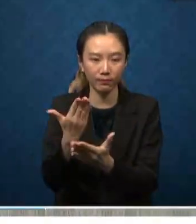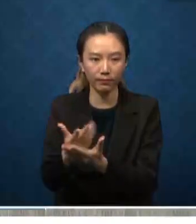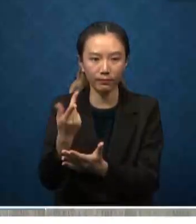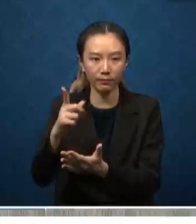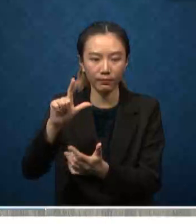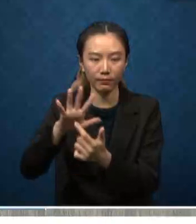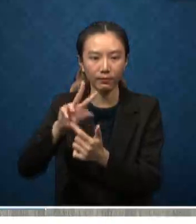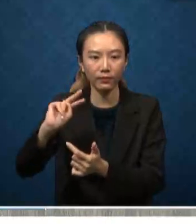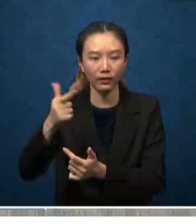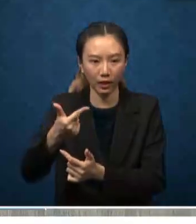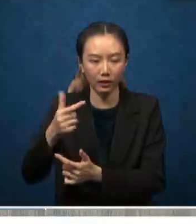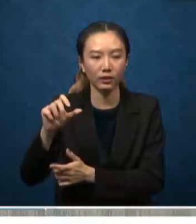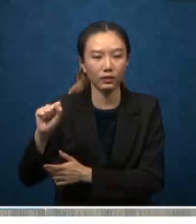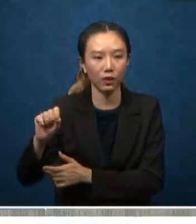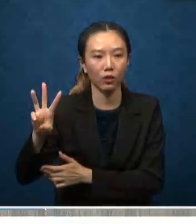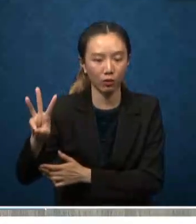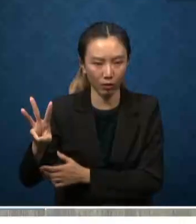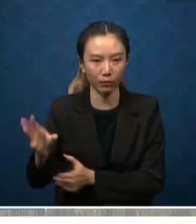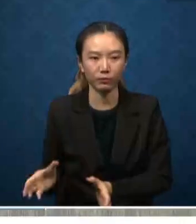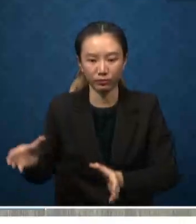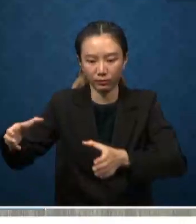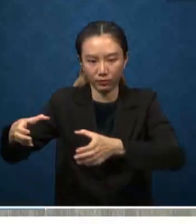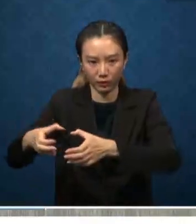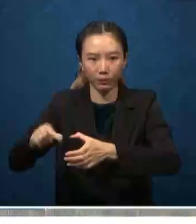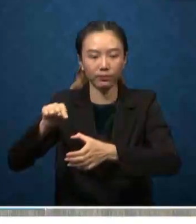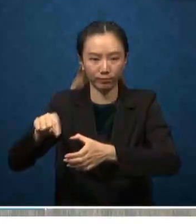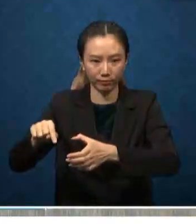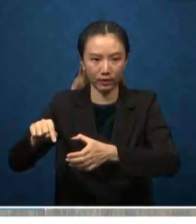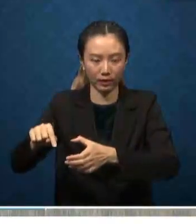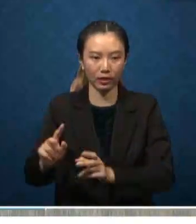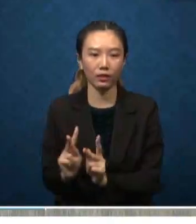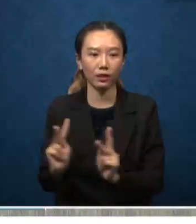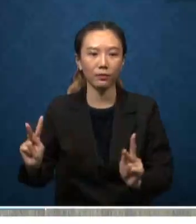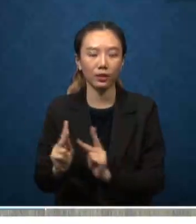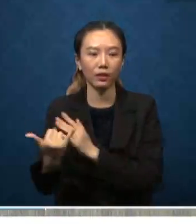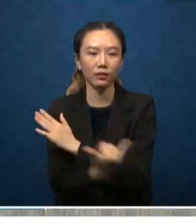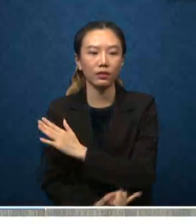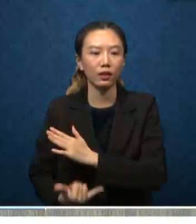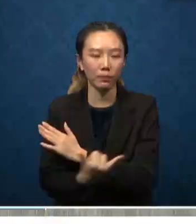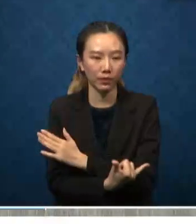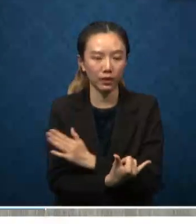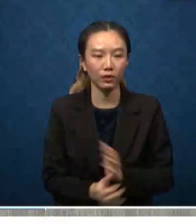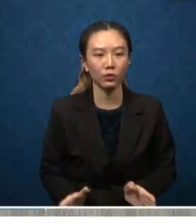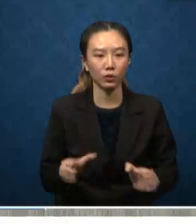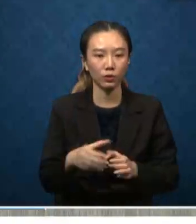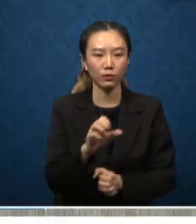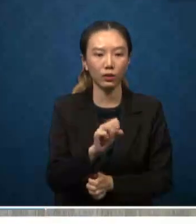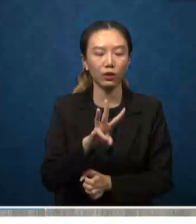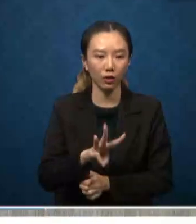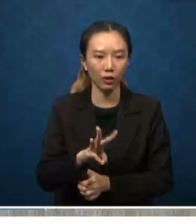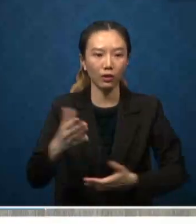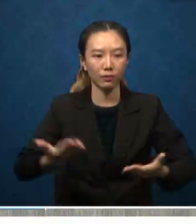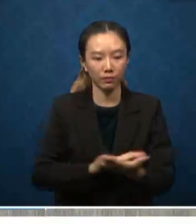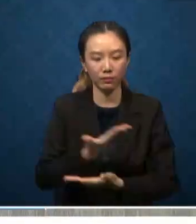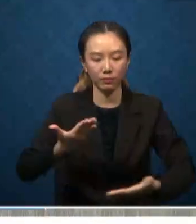การคลังวุฒิสภาและคณะกรรมการการต่างประเทศวุฒิสภาพิจารณา